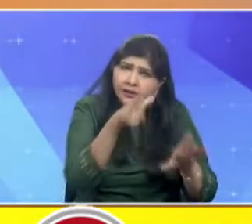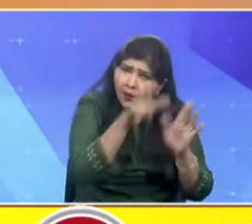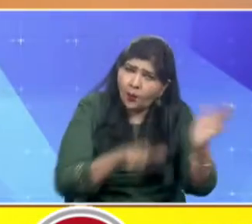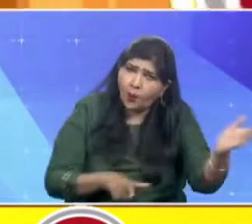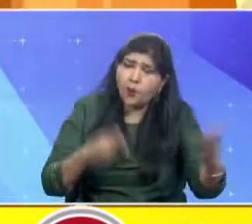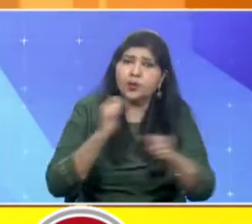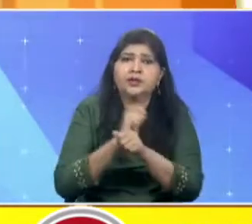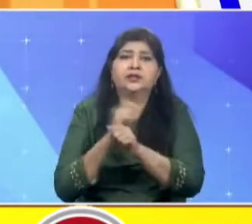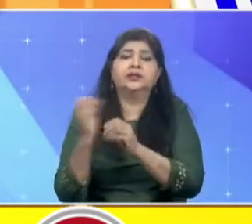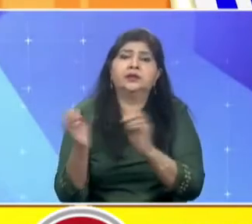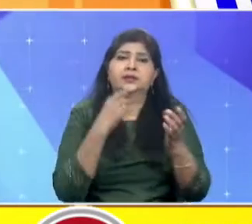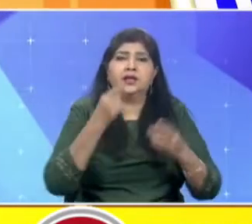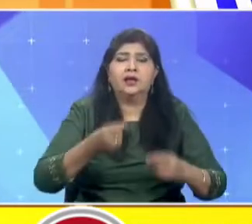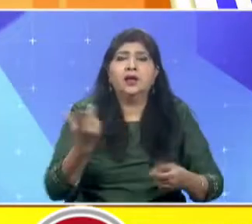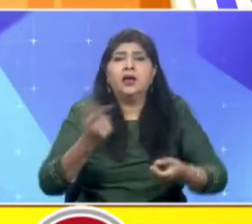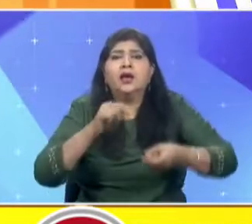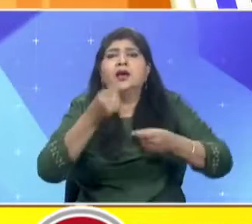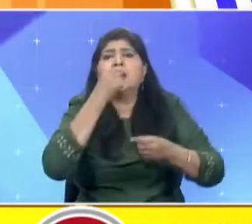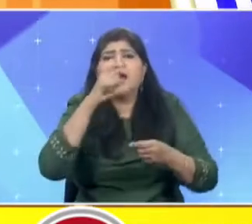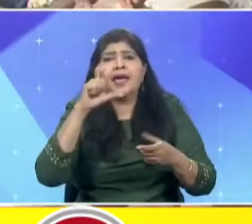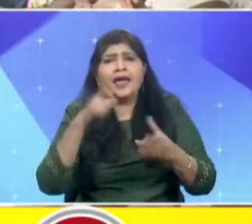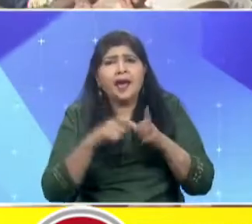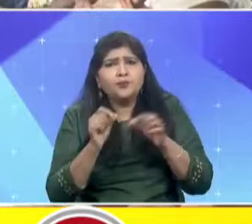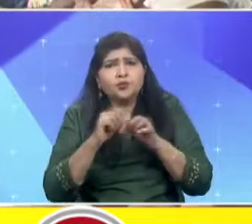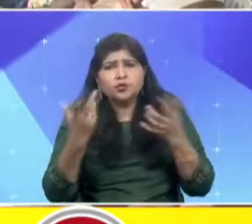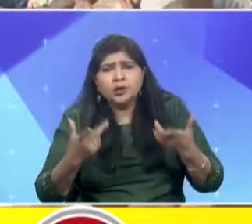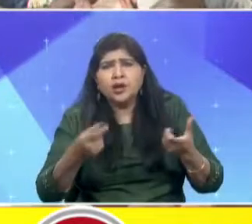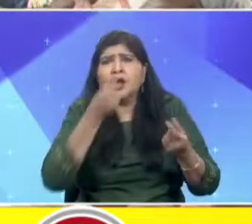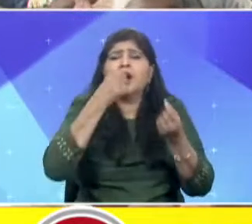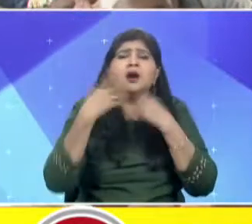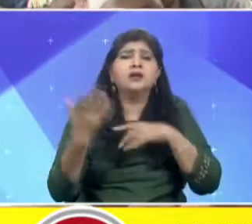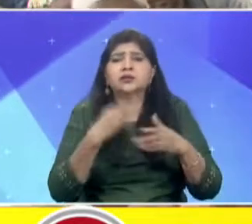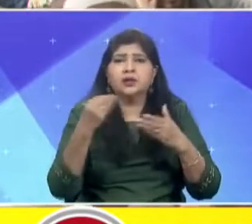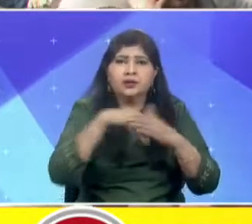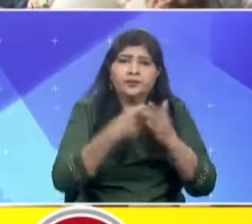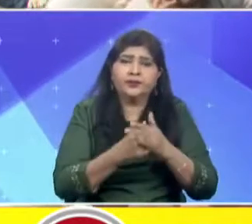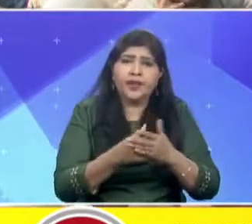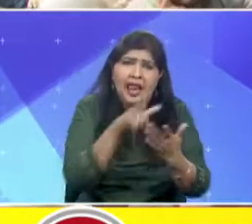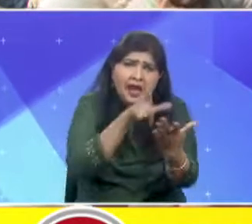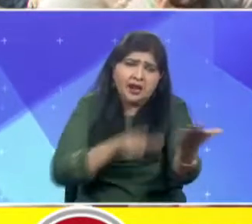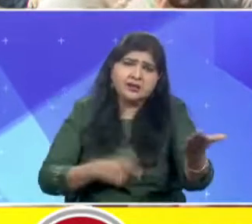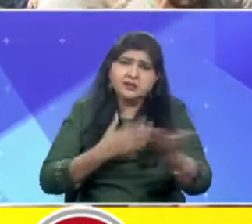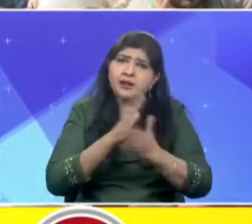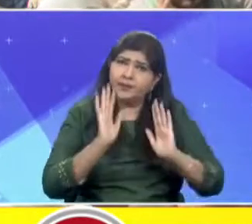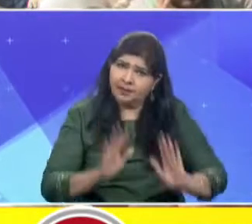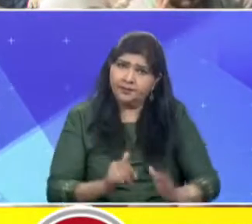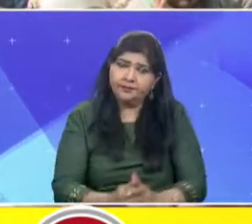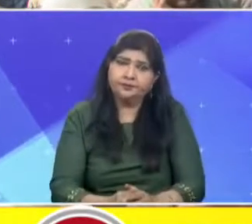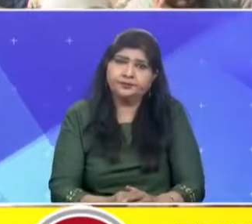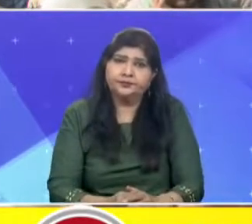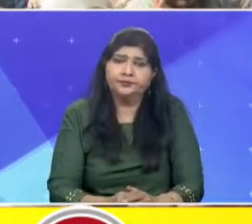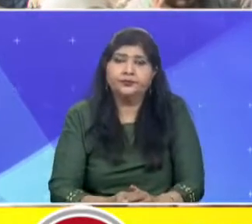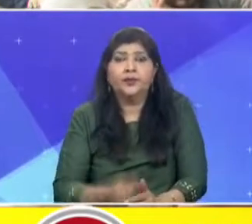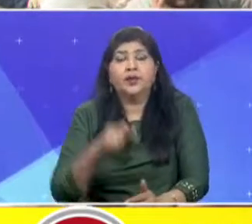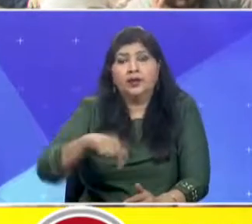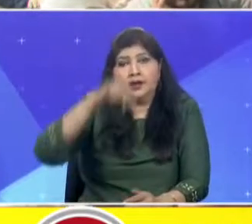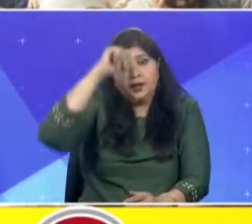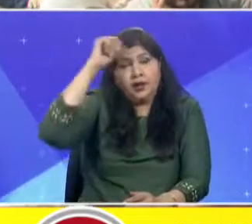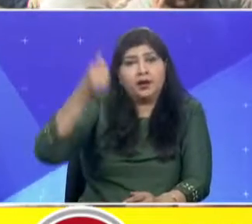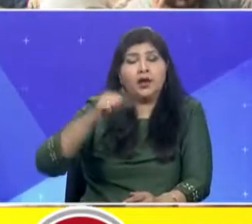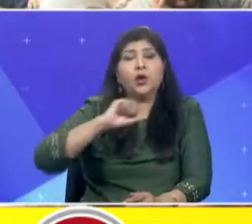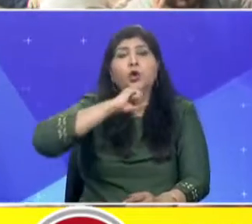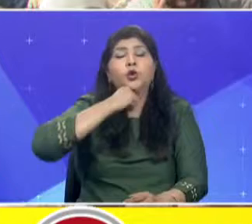साथियों, अभी तो मैंने कुछ ही नाम गिनाए हैं, ये लिस्ट बहुत लंबी है। ये भारत के